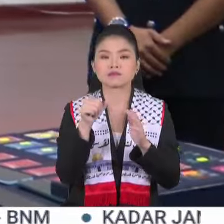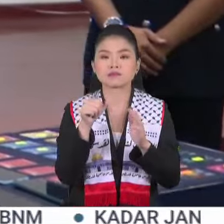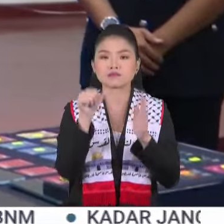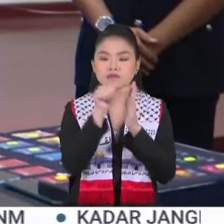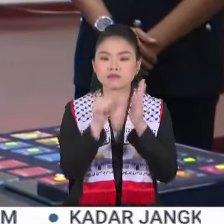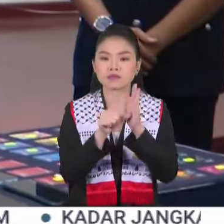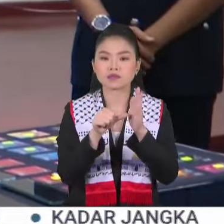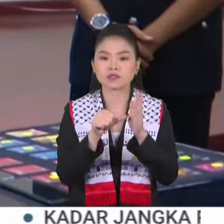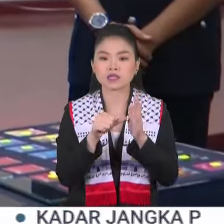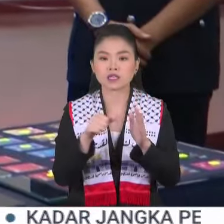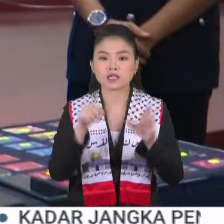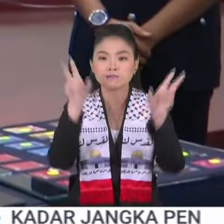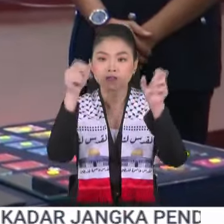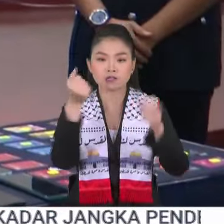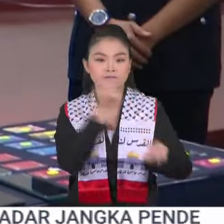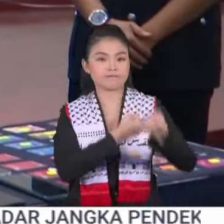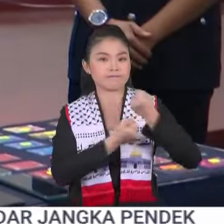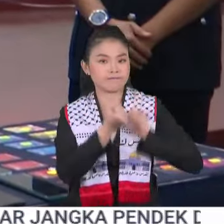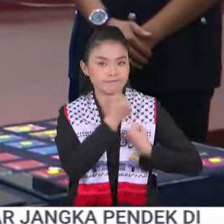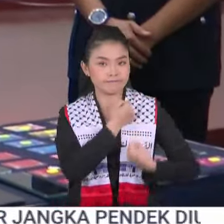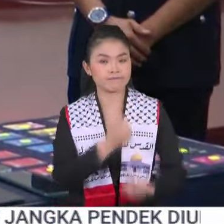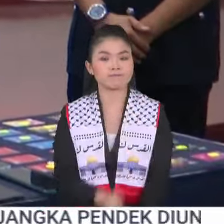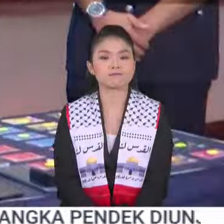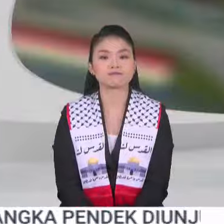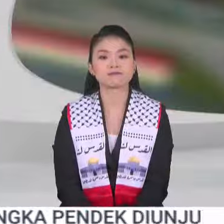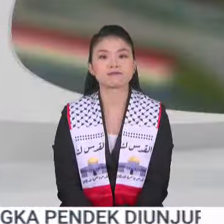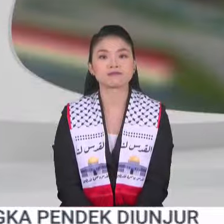420-120B Kanun Keseksaan.